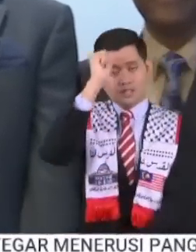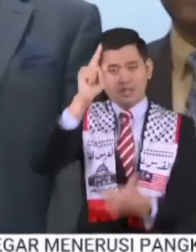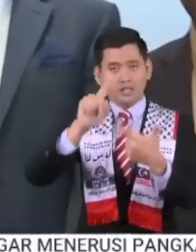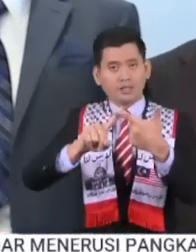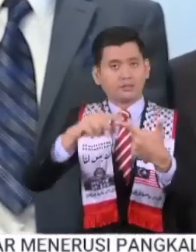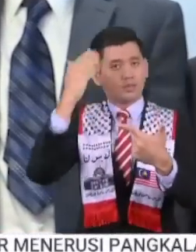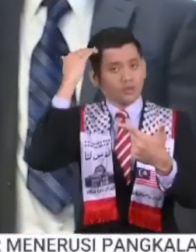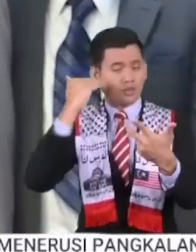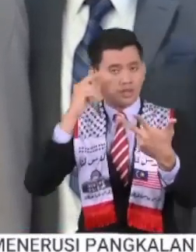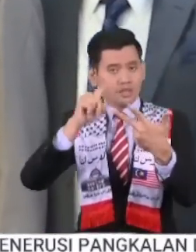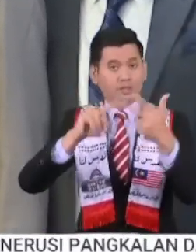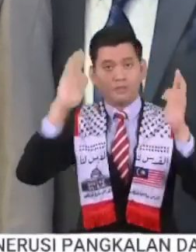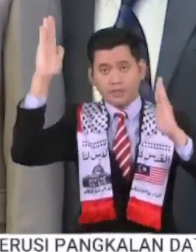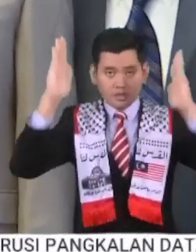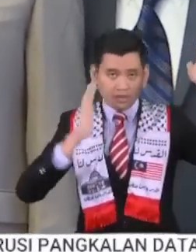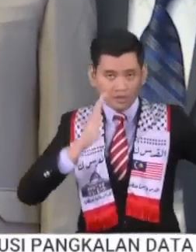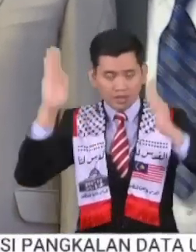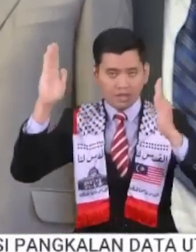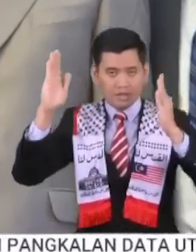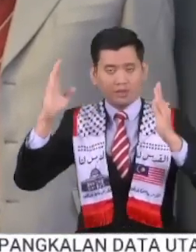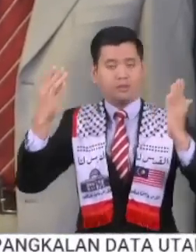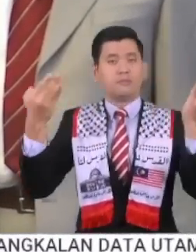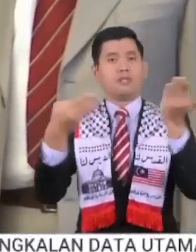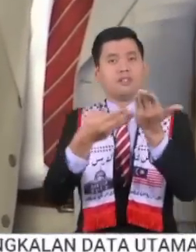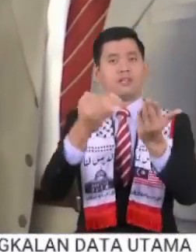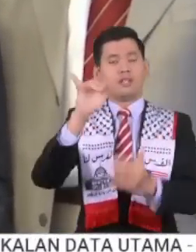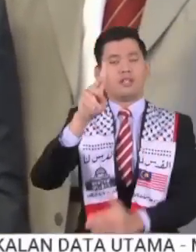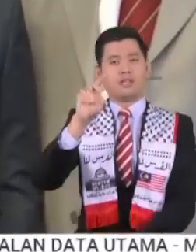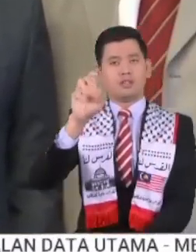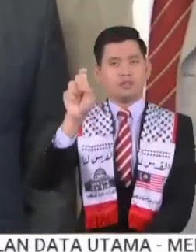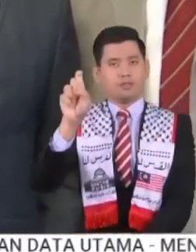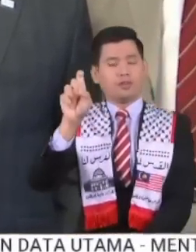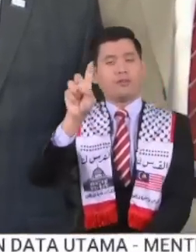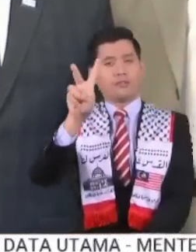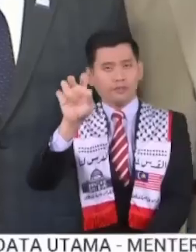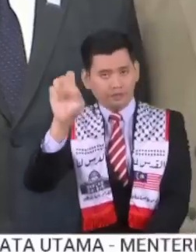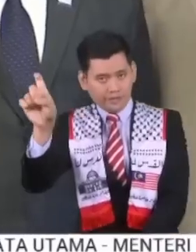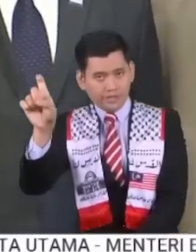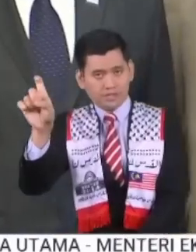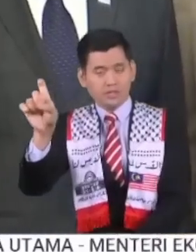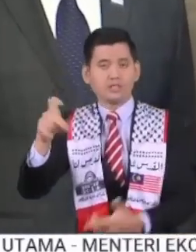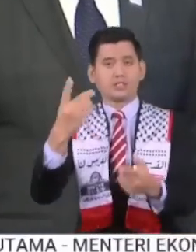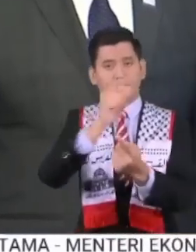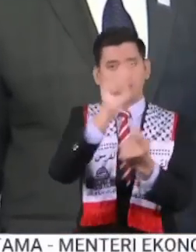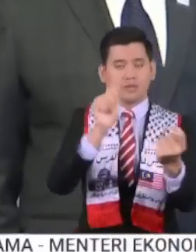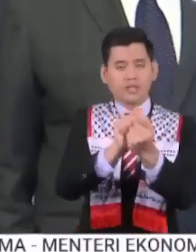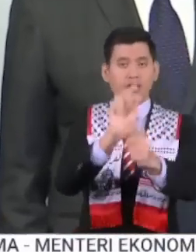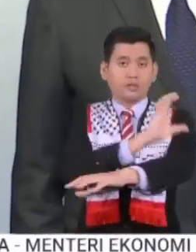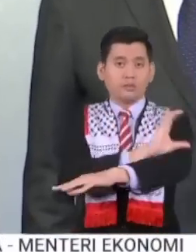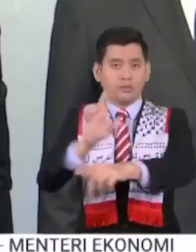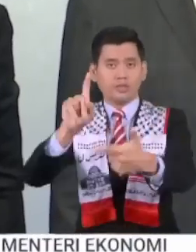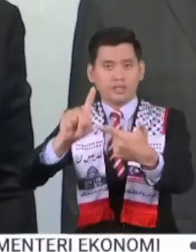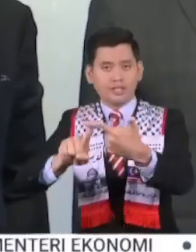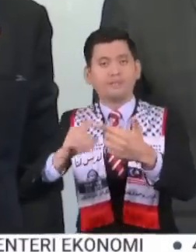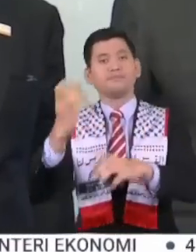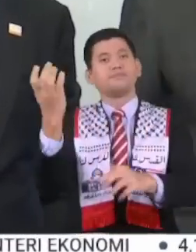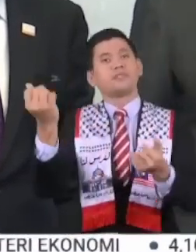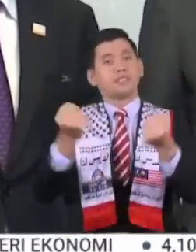Malaysia. Aplikasi teknologi bateri Enovix meluas ke IoT, peranti komputer dan kenderaan.